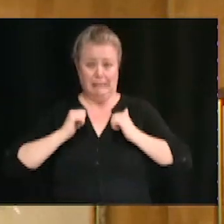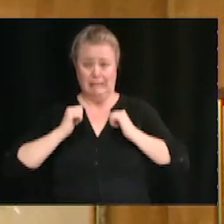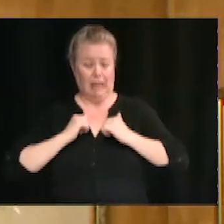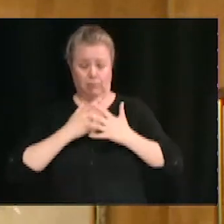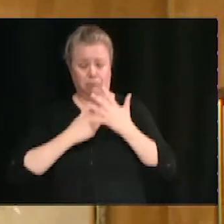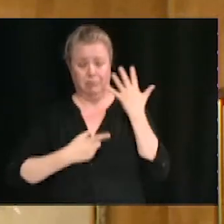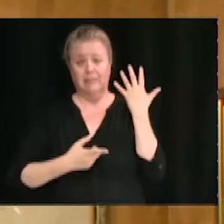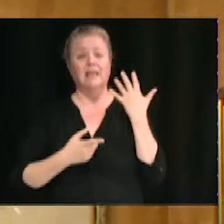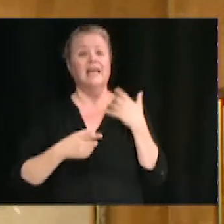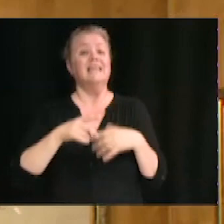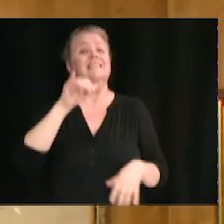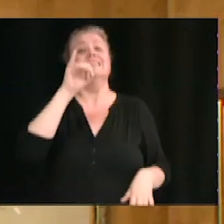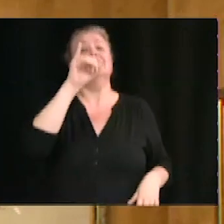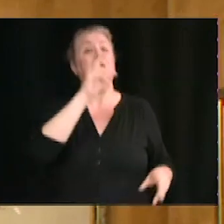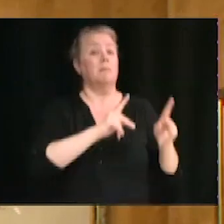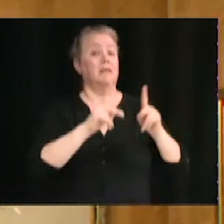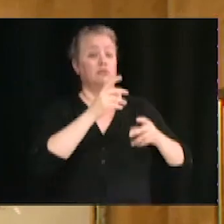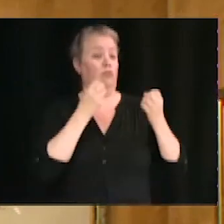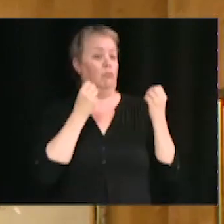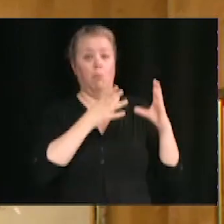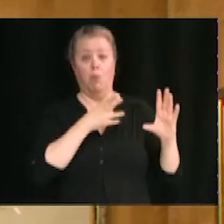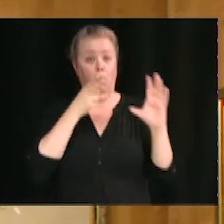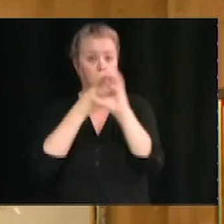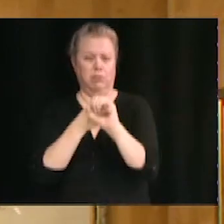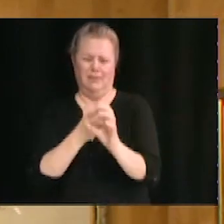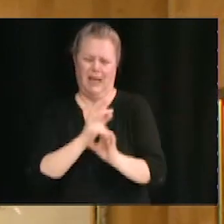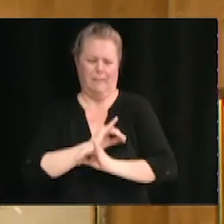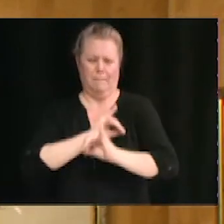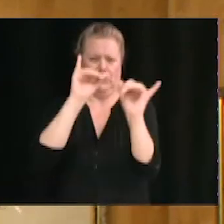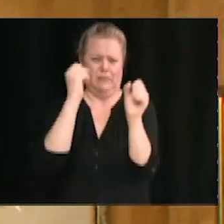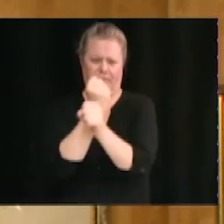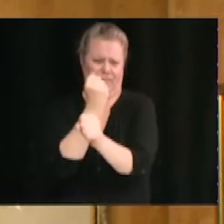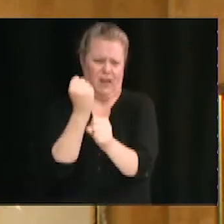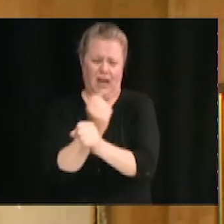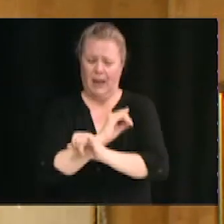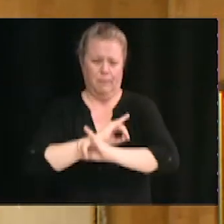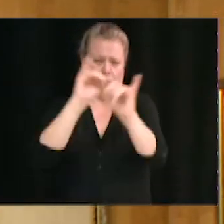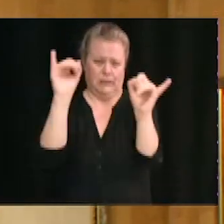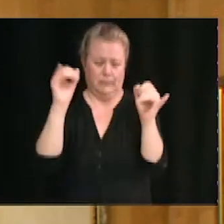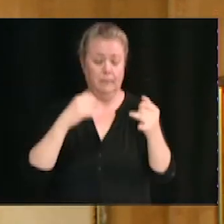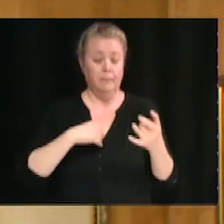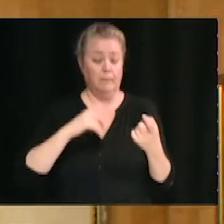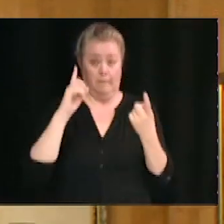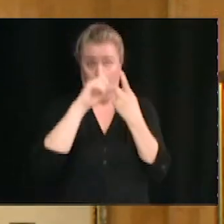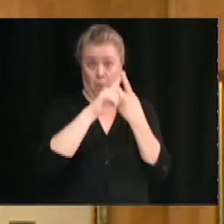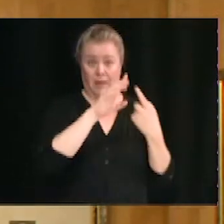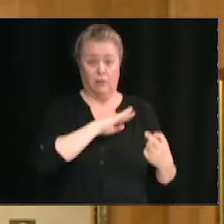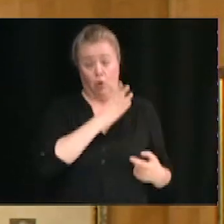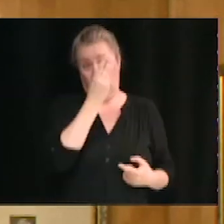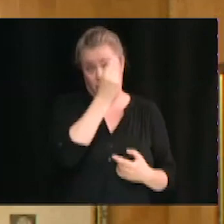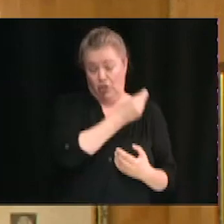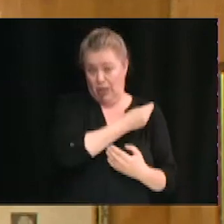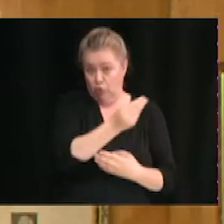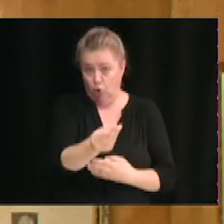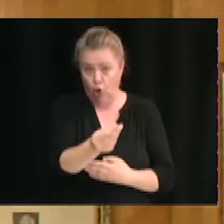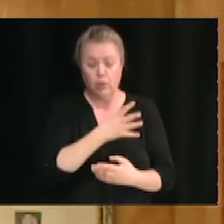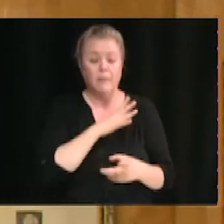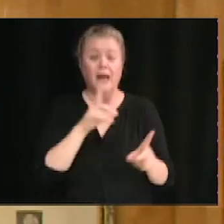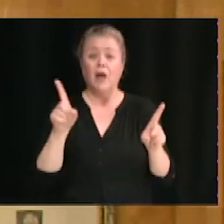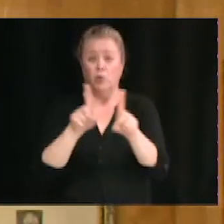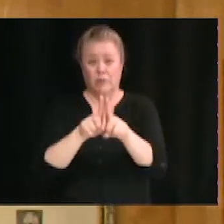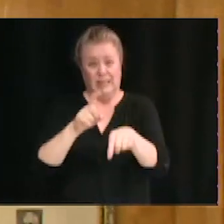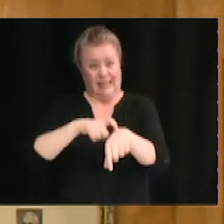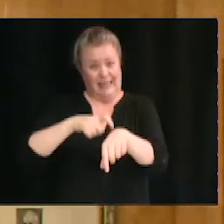si longtemps qu'il des gens qui s'impliquent. Donc, dans l'implication, il y a à la fois une implication financière, mais aussi une implication en termes de temps